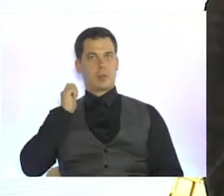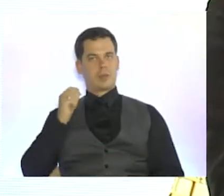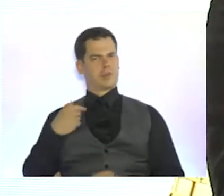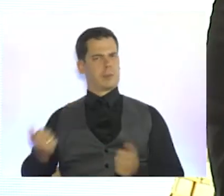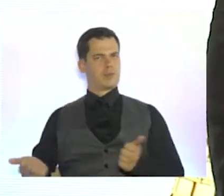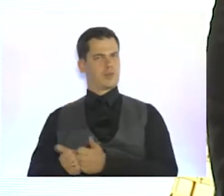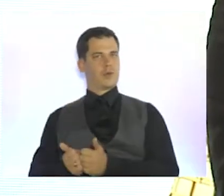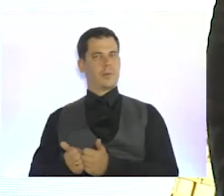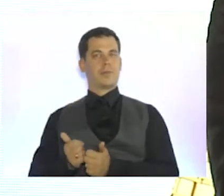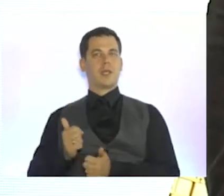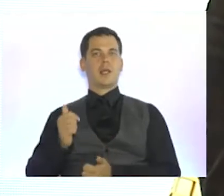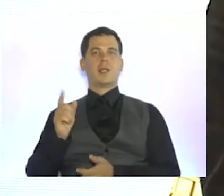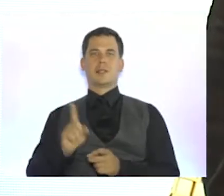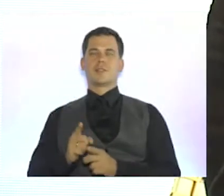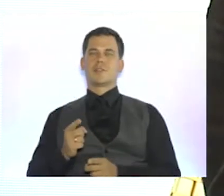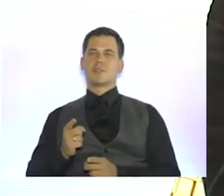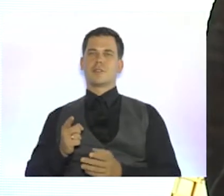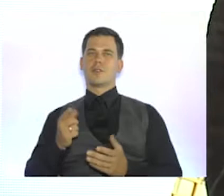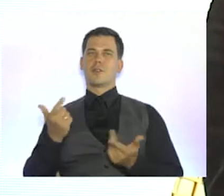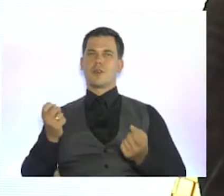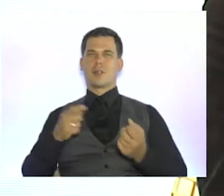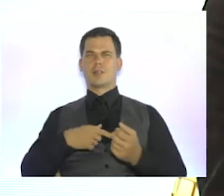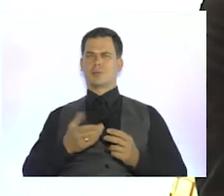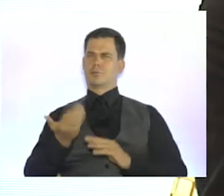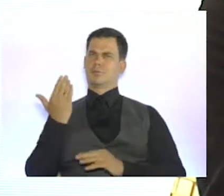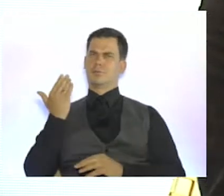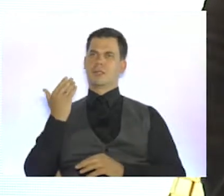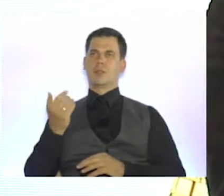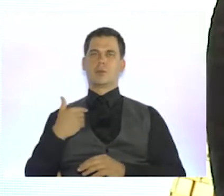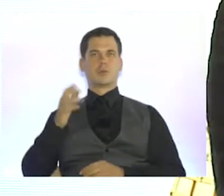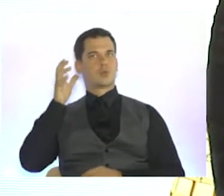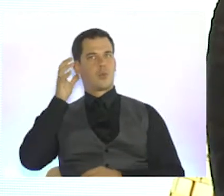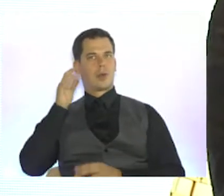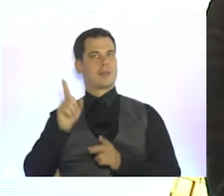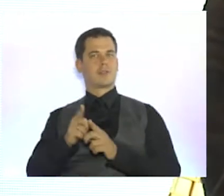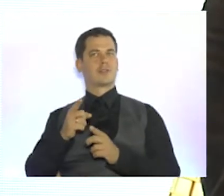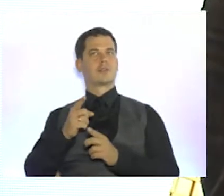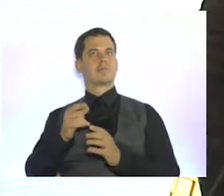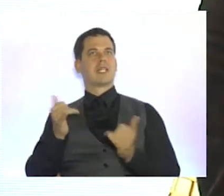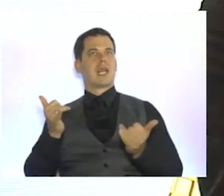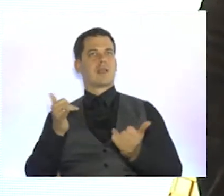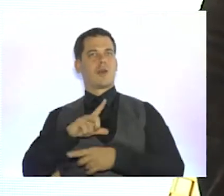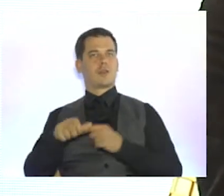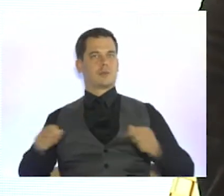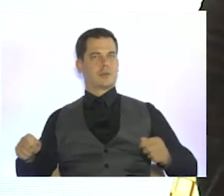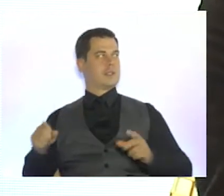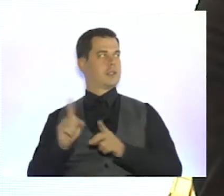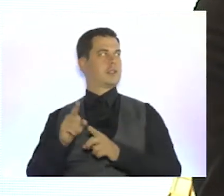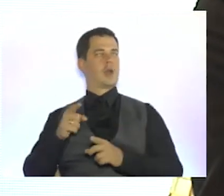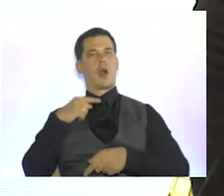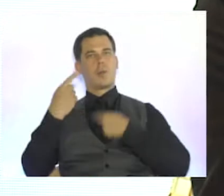bliskie, że rzeczywiście od jakiegoś czasu, i temu się przysłuchuję i nie mam jeszcze jednoznacznego zdania, ale ta taka opowieść o